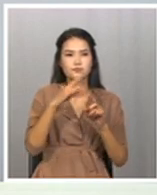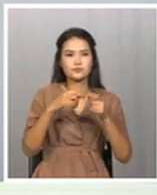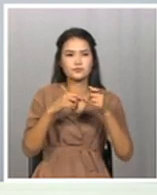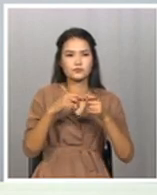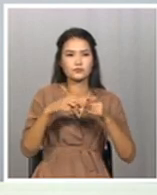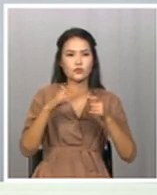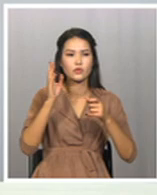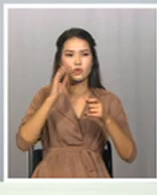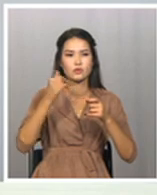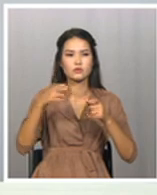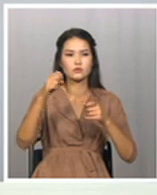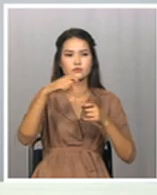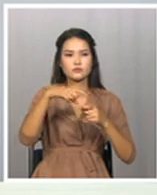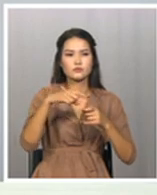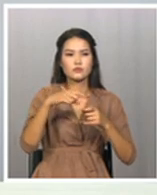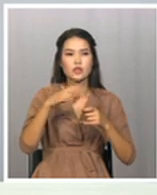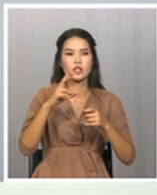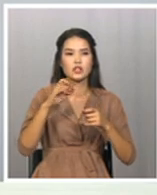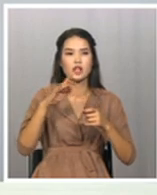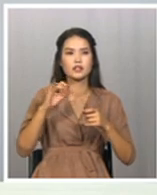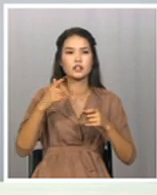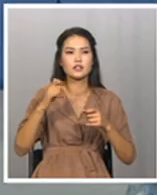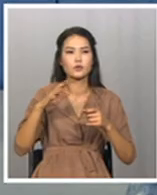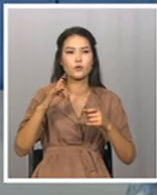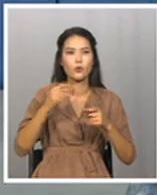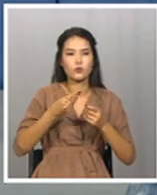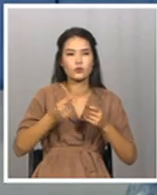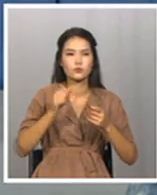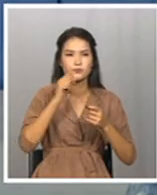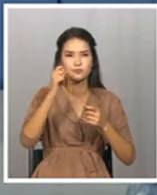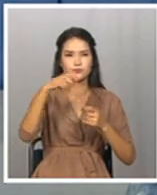Енді оның үстіне натрий гидроксиді ерітіндісін құйып,